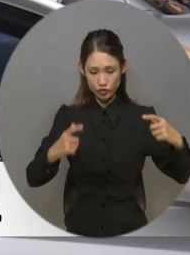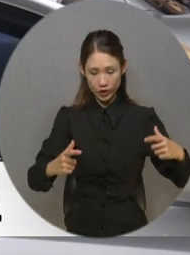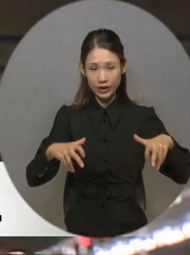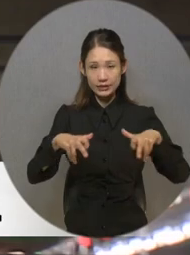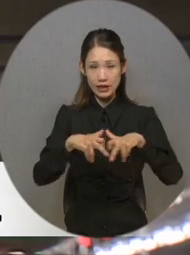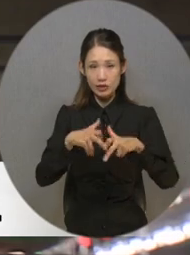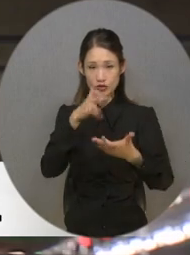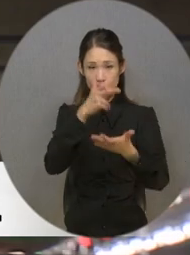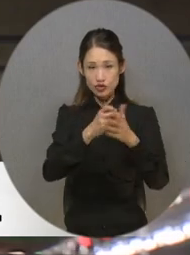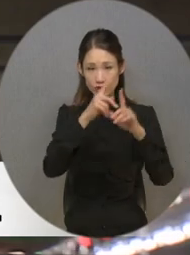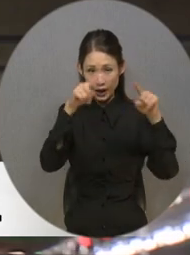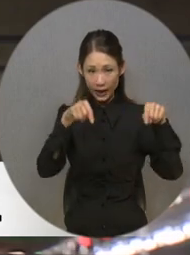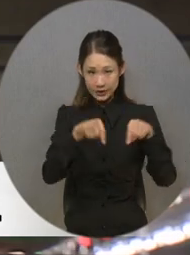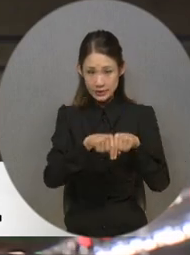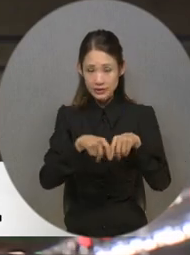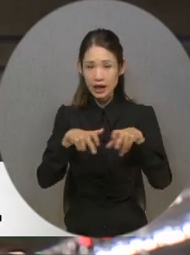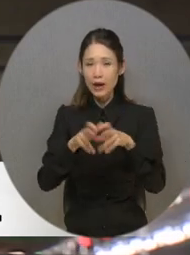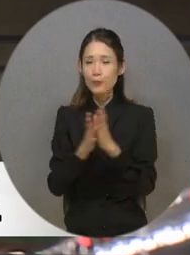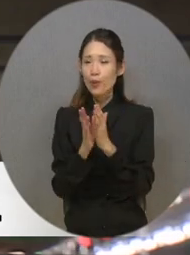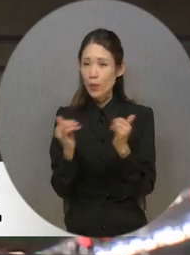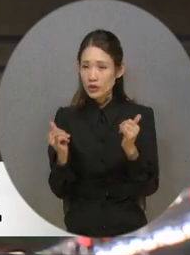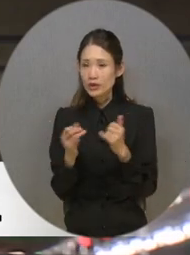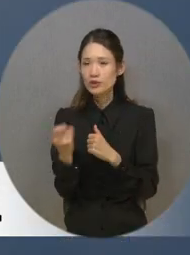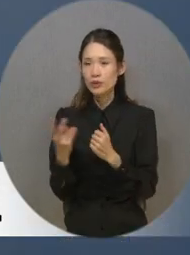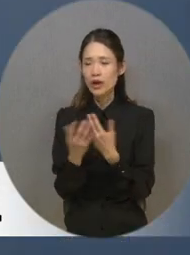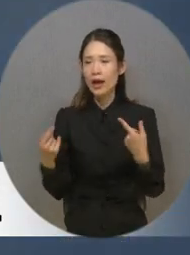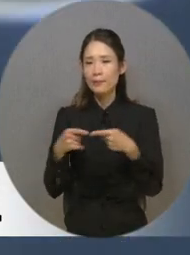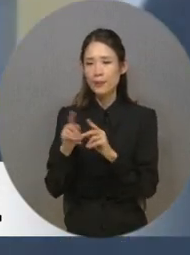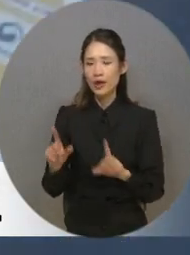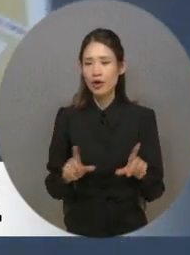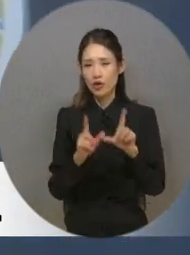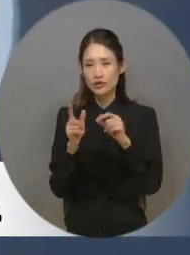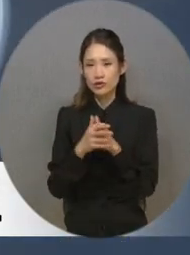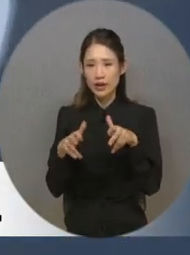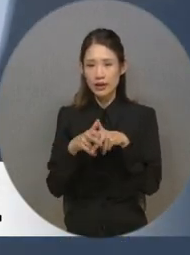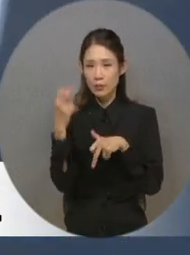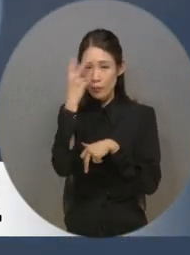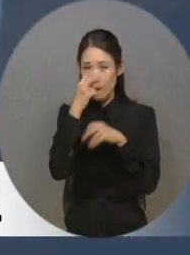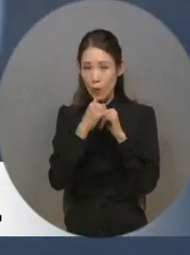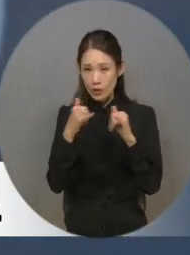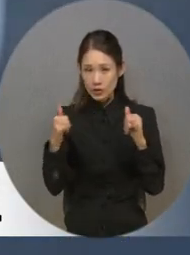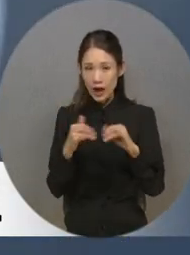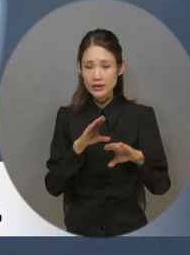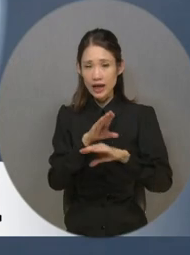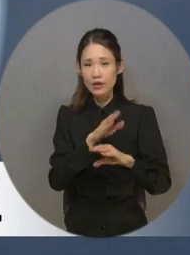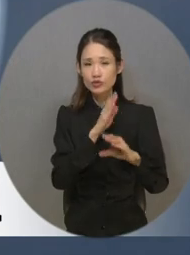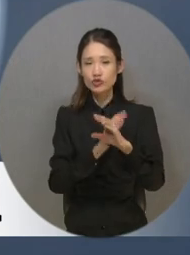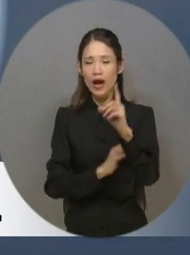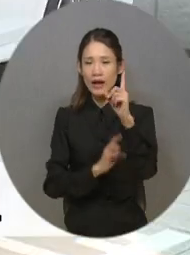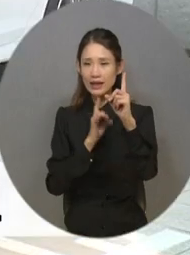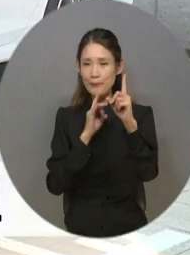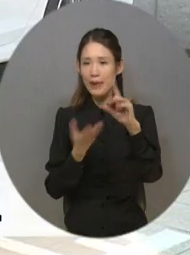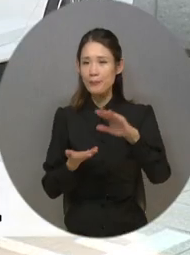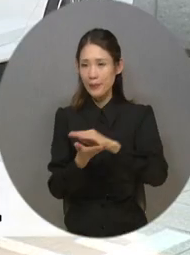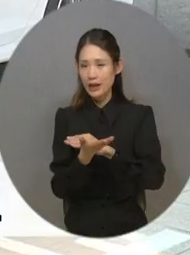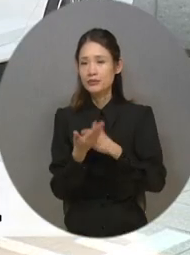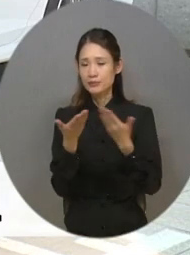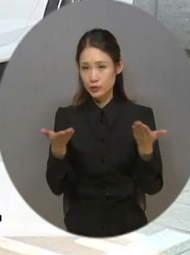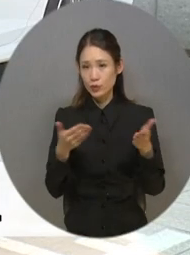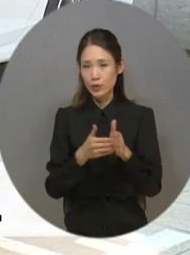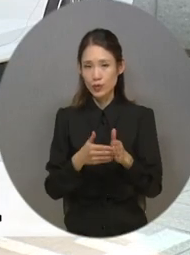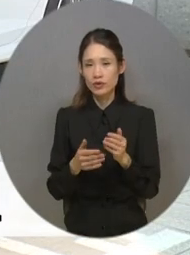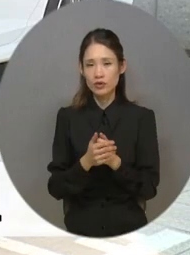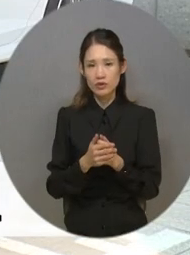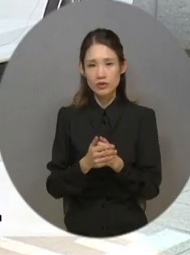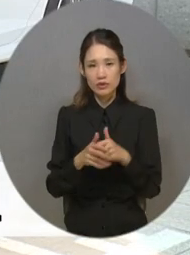장애인 주차증은 장애인 본인 또는 함께 거주하는 장애인 보호자의 자동차 중 한 대에만 발급이 됩니다.